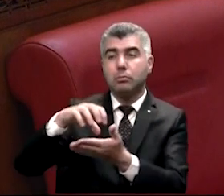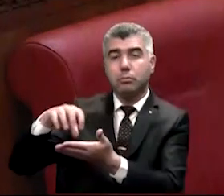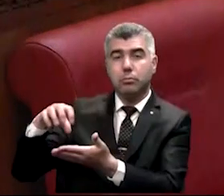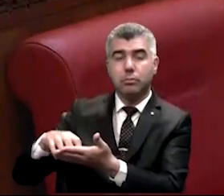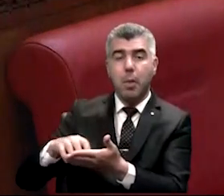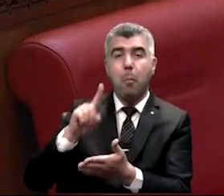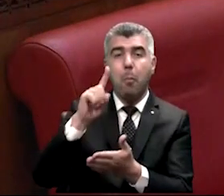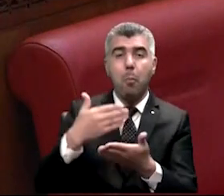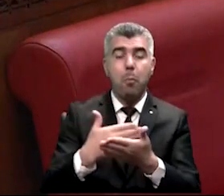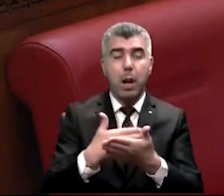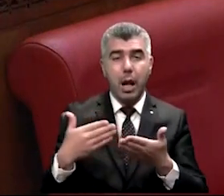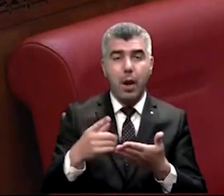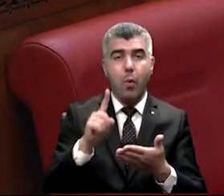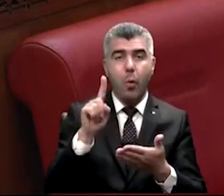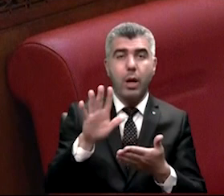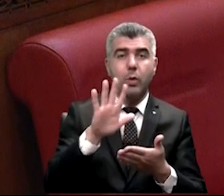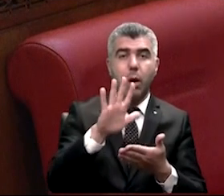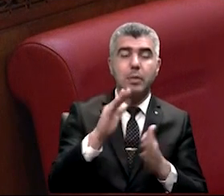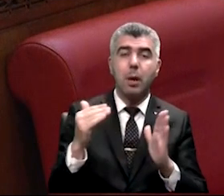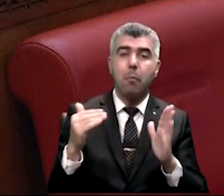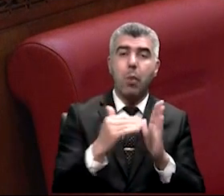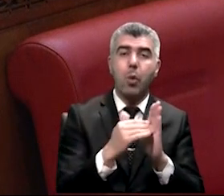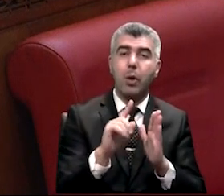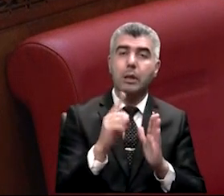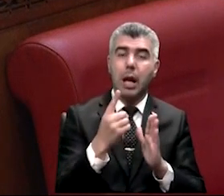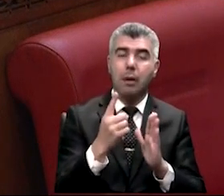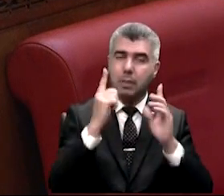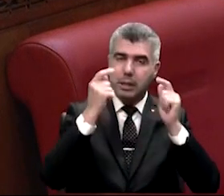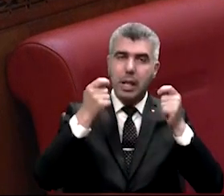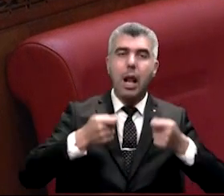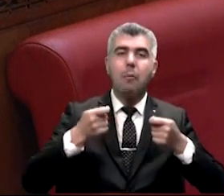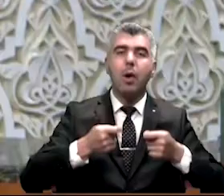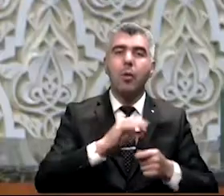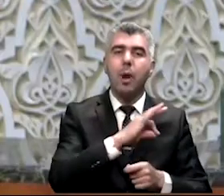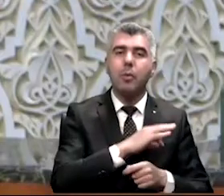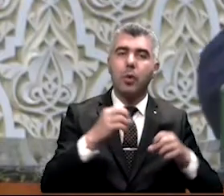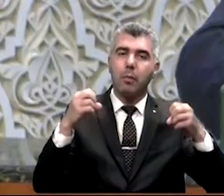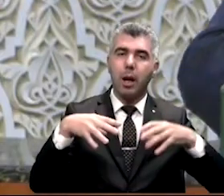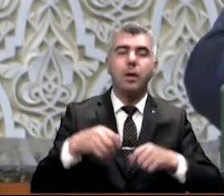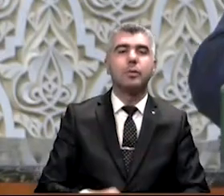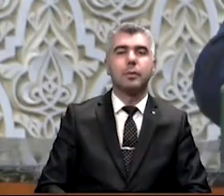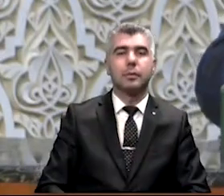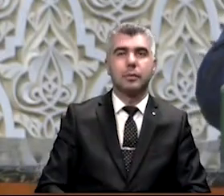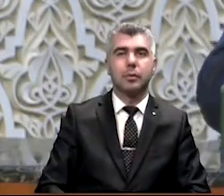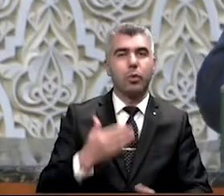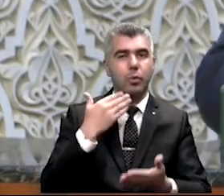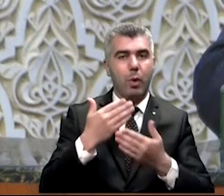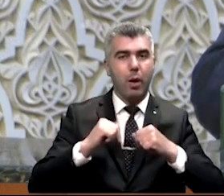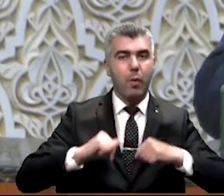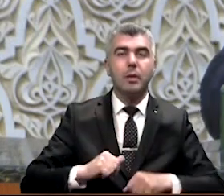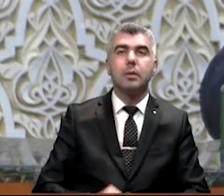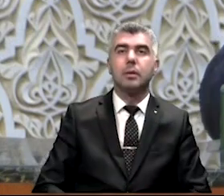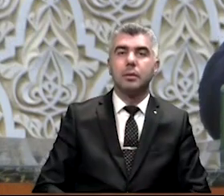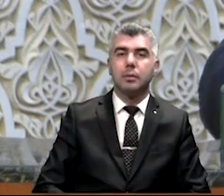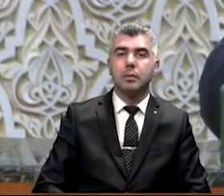مليار و251 مليون درهم السلام عليكم ورحمه الله تعالى وبركاته شكرا سيد الوزير كلمه